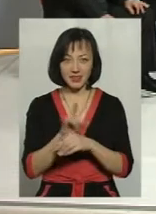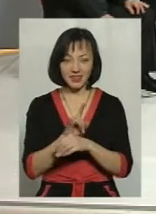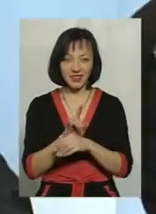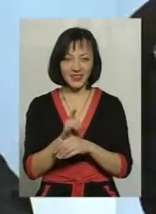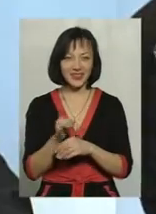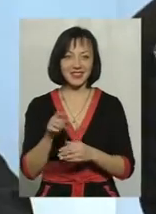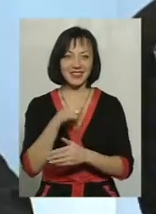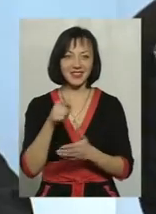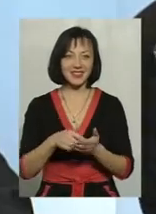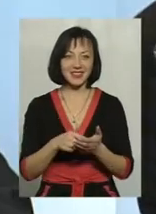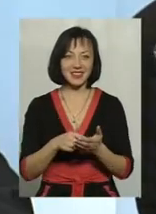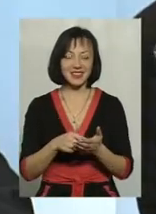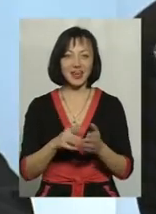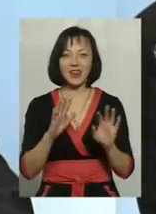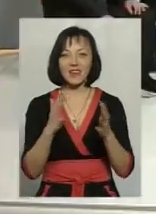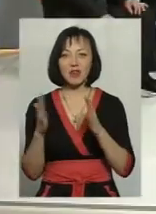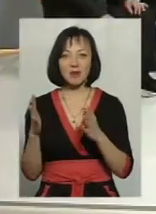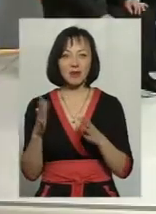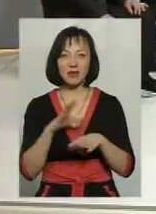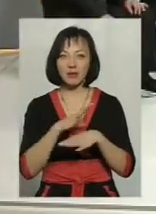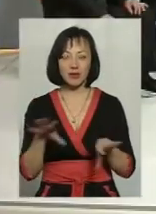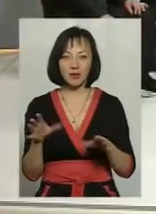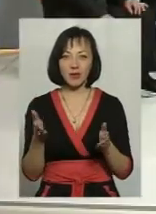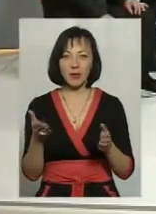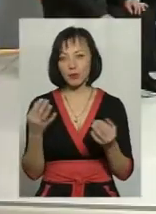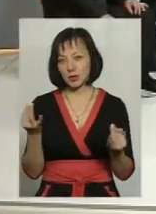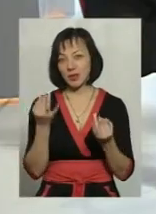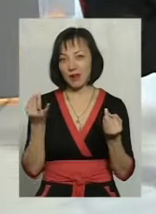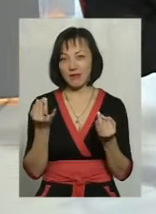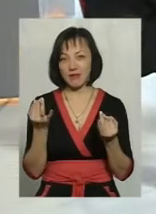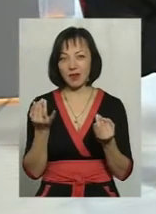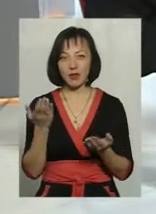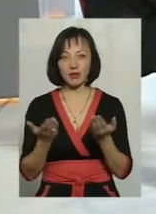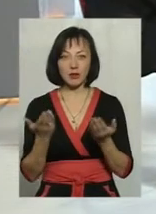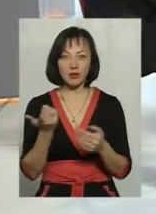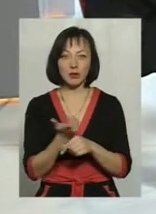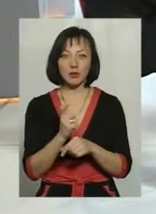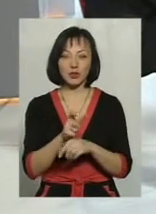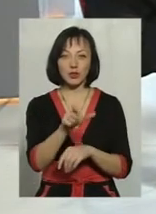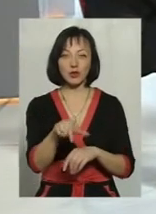фальсифікують? Навряд чи. Випадків не було таких? Навряд чи. Ні, просто цікаво. Ну, якщо більша